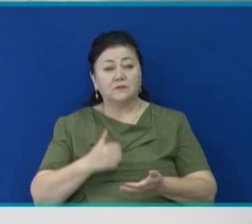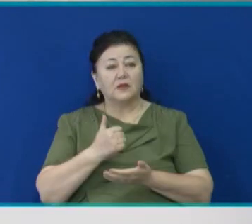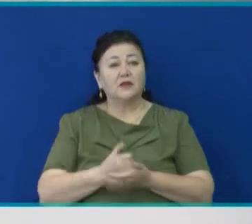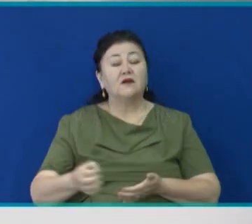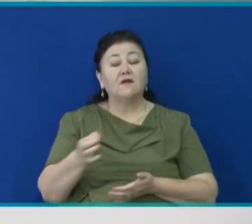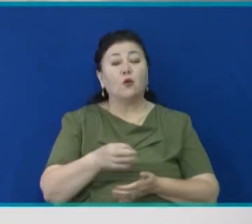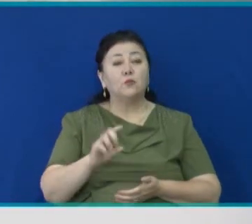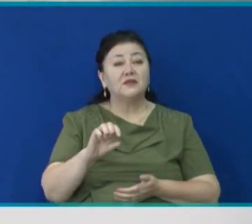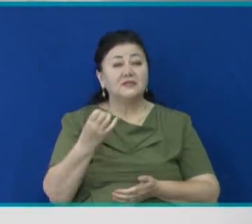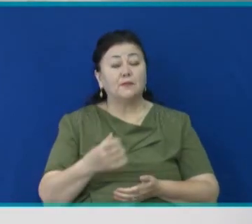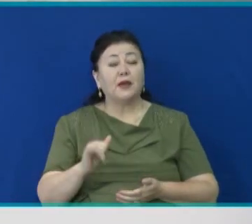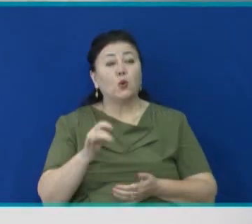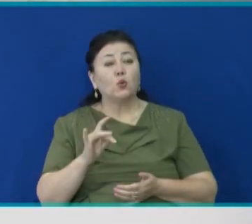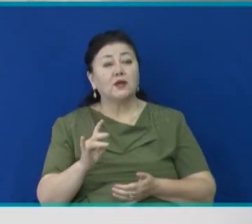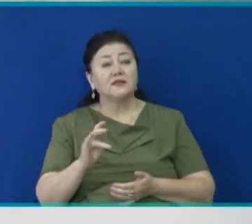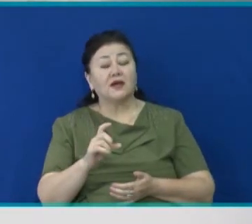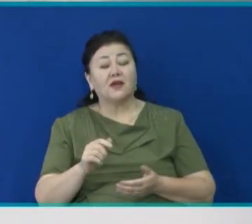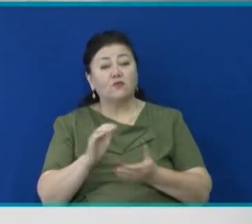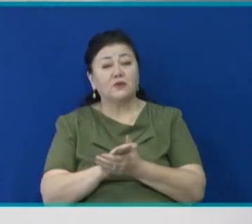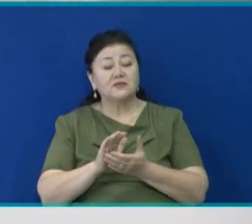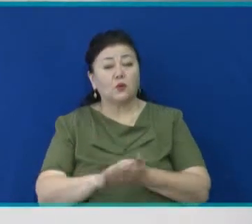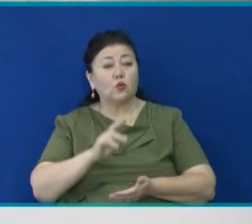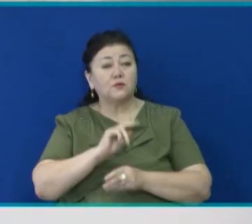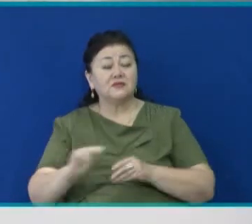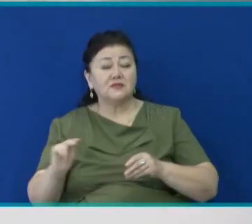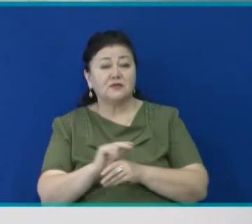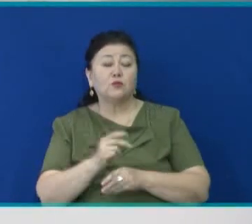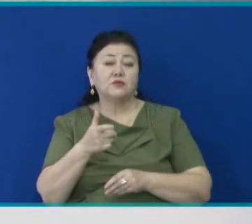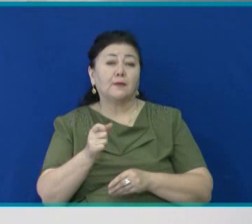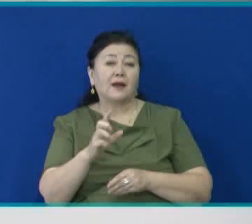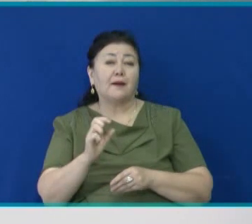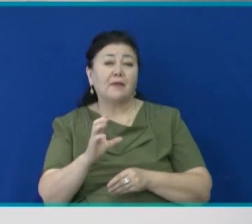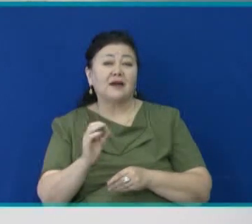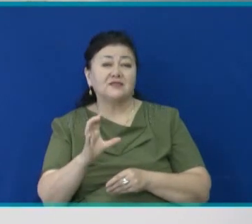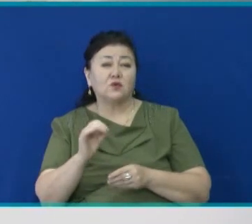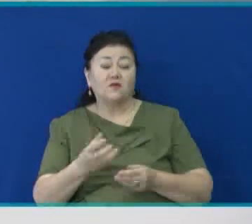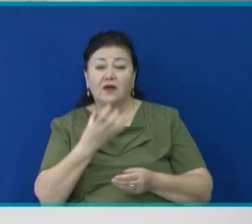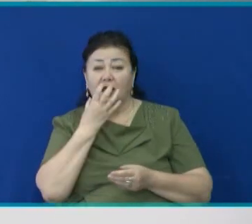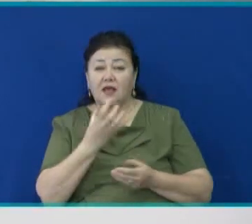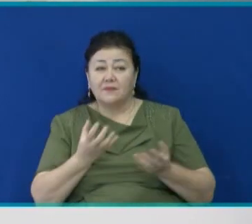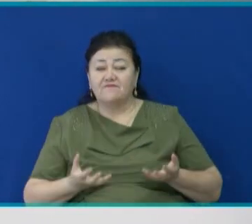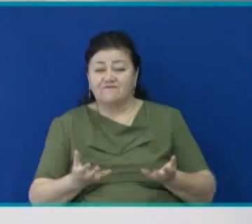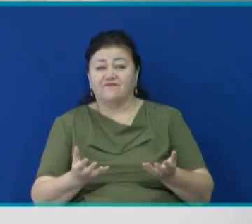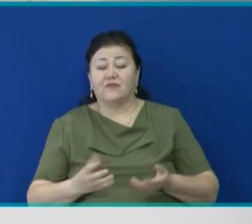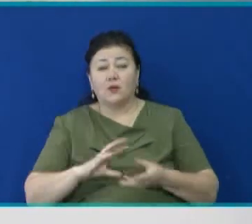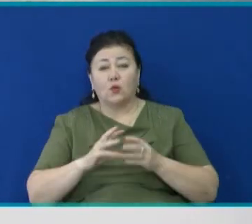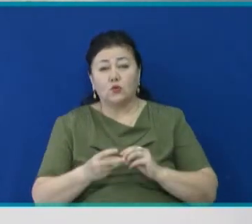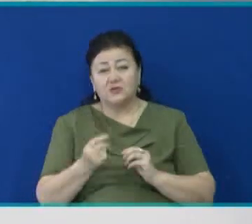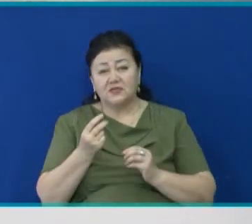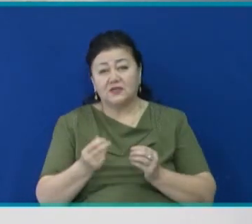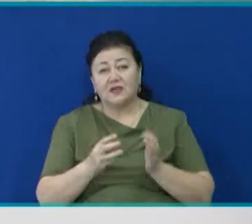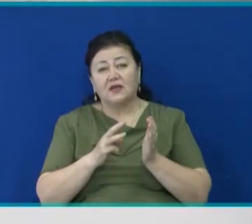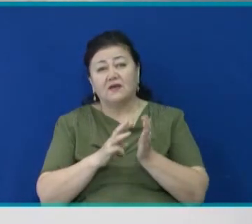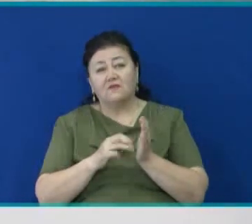Абай Нурлан Уранхаев ознакомился с ремонтом котельной Габасова. Работа началась в августе прошлого года. Общая сумма выделенных